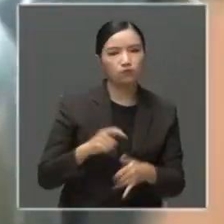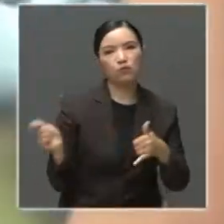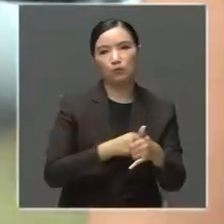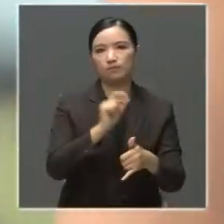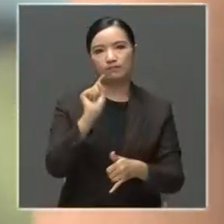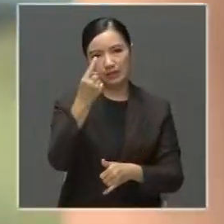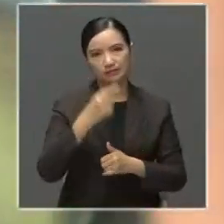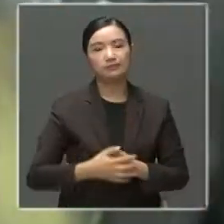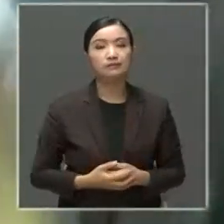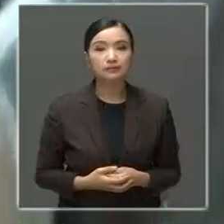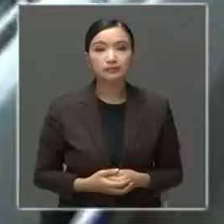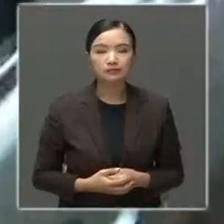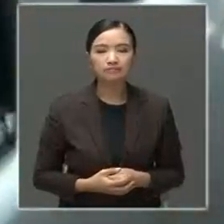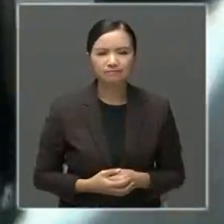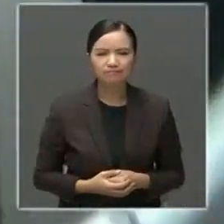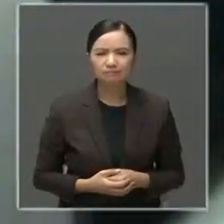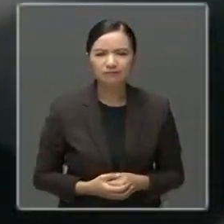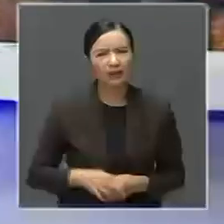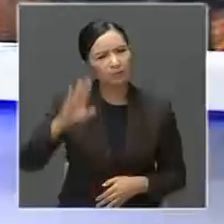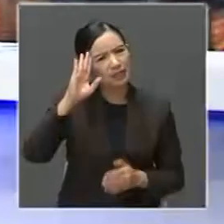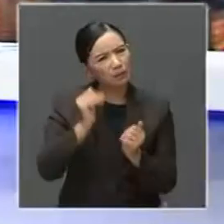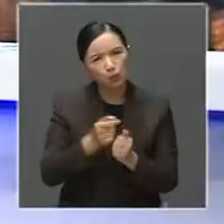ค่ะเป็นเจ้าพนักงาน